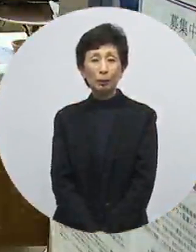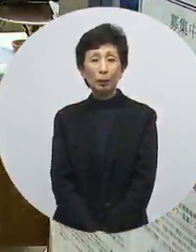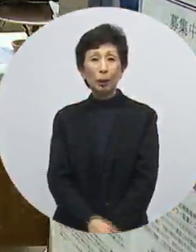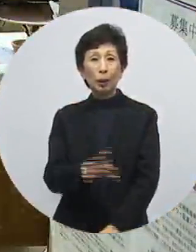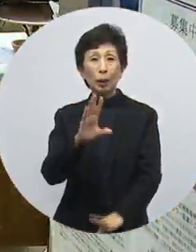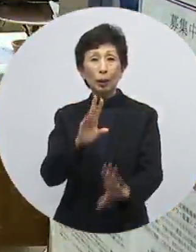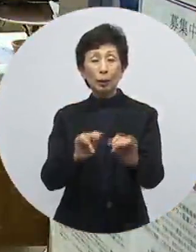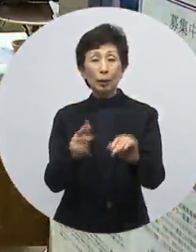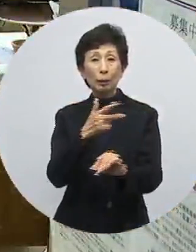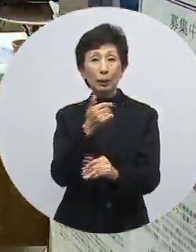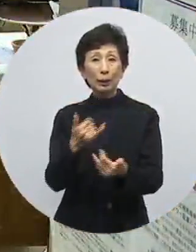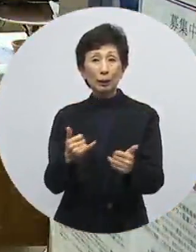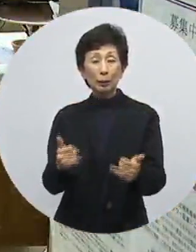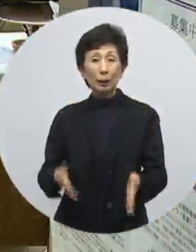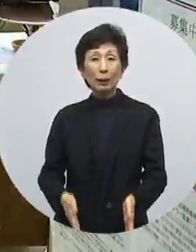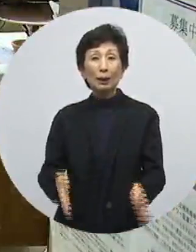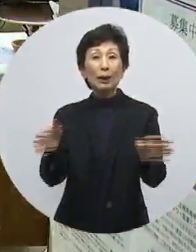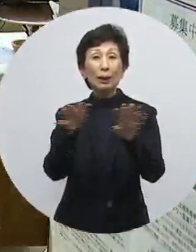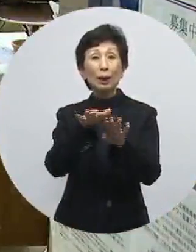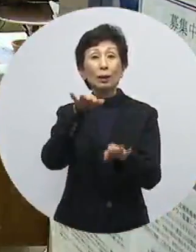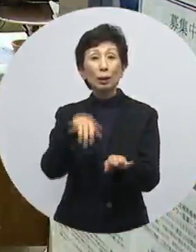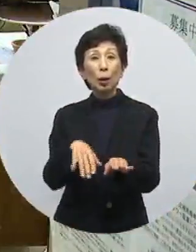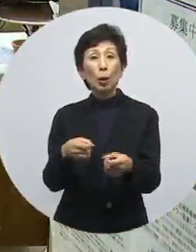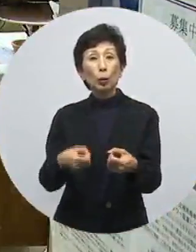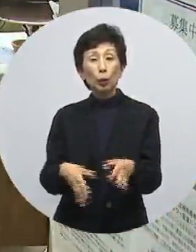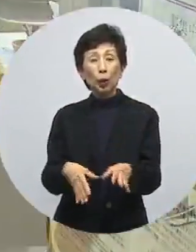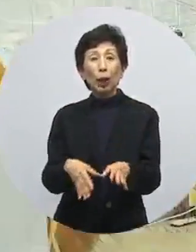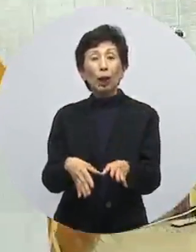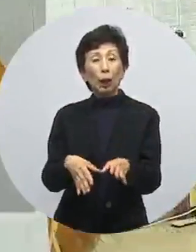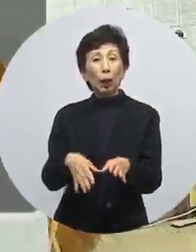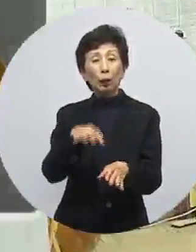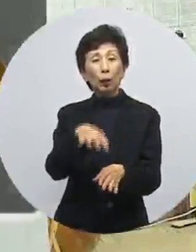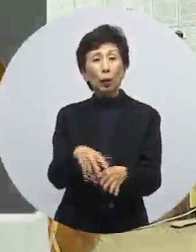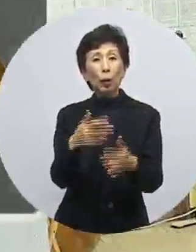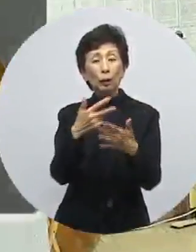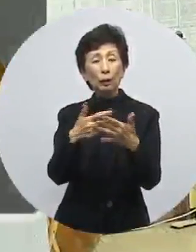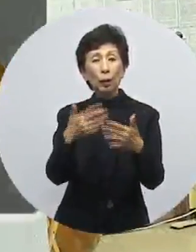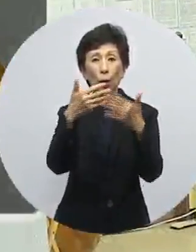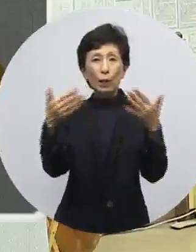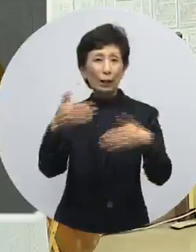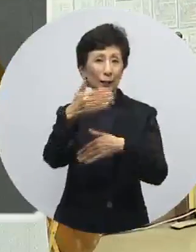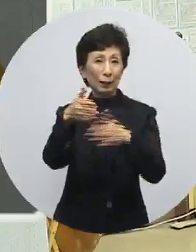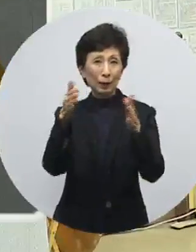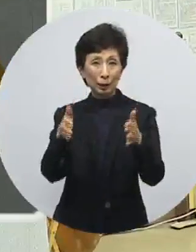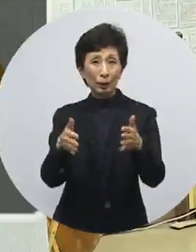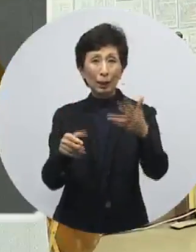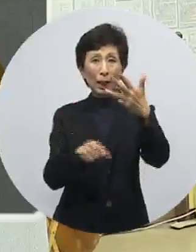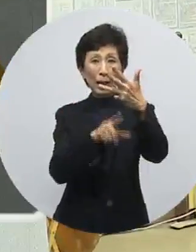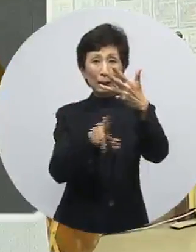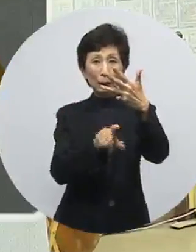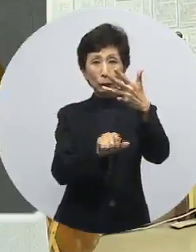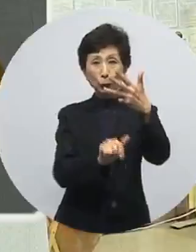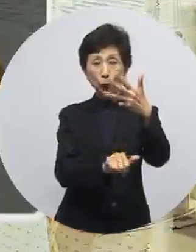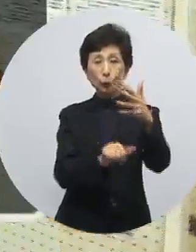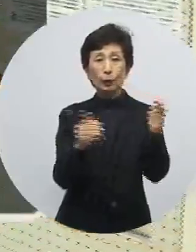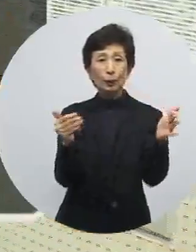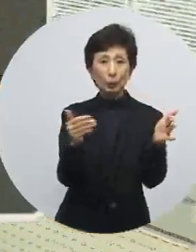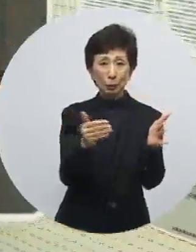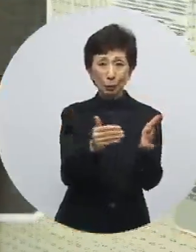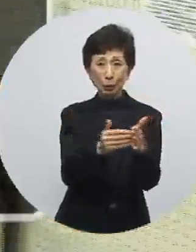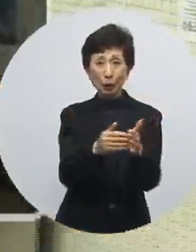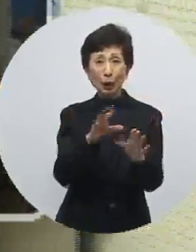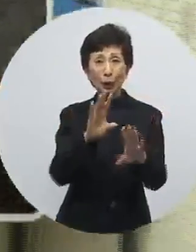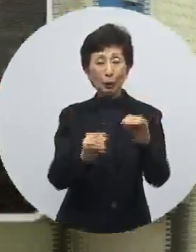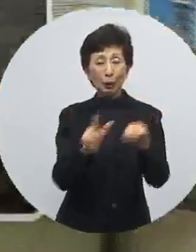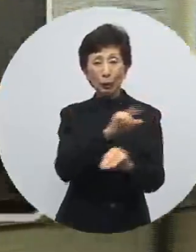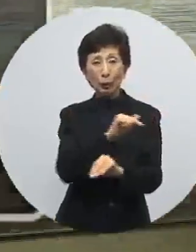鵠沼市民センターにある鵠沼郷土資料展示室では、8月15日まで鵠沼のさまざまなビー